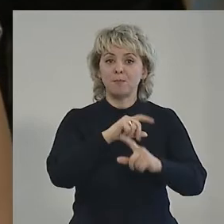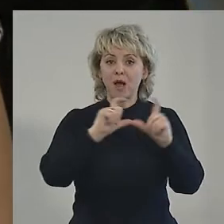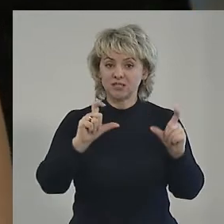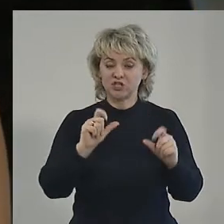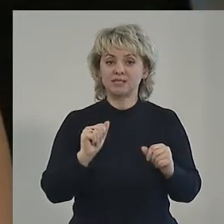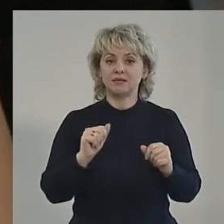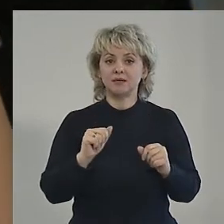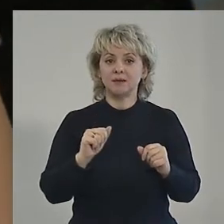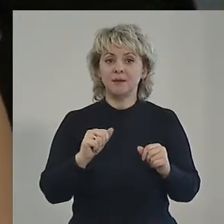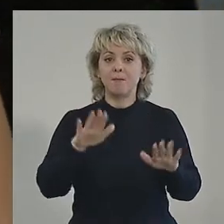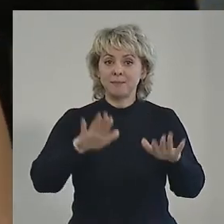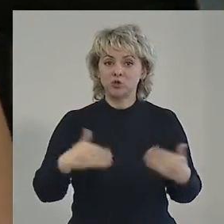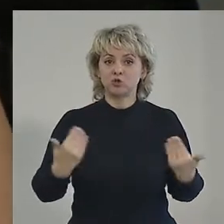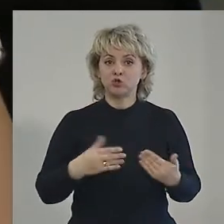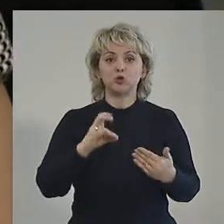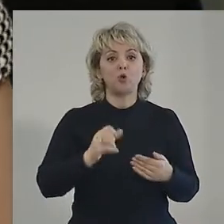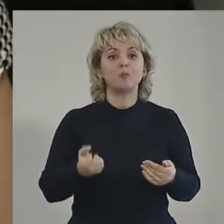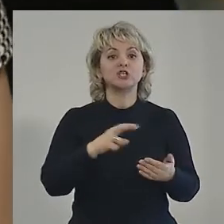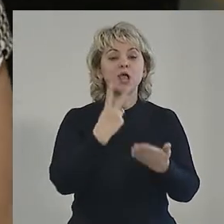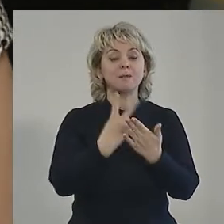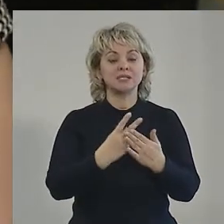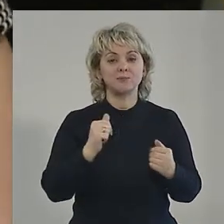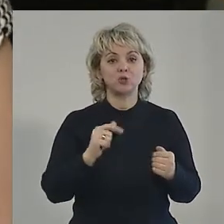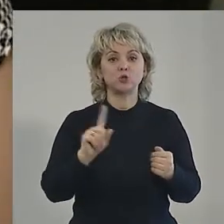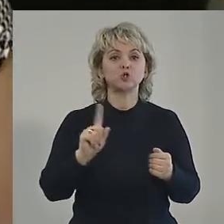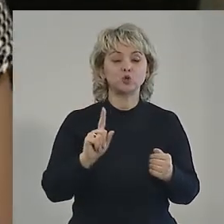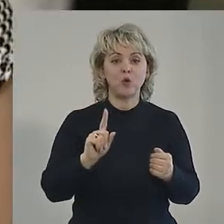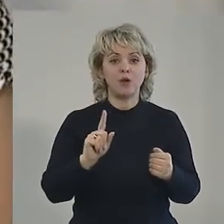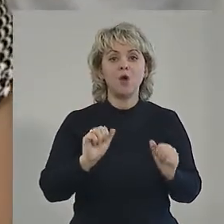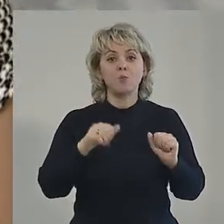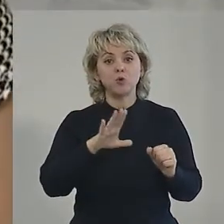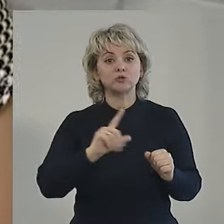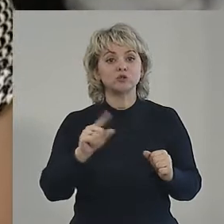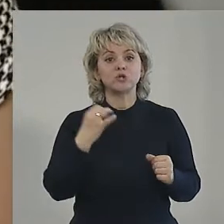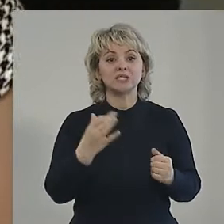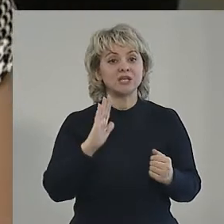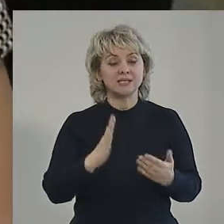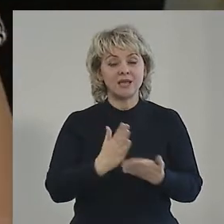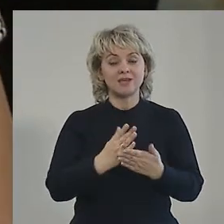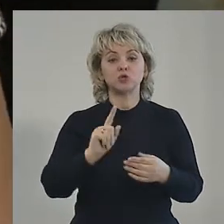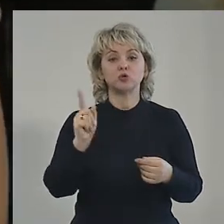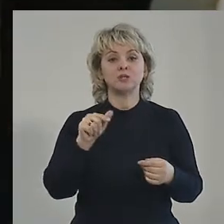больнице по месту жительства, но пришла посмотреть, что, может быть, что-то поинтереснее, что-то